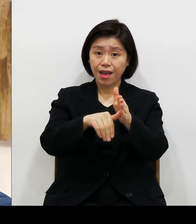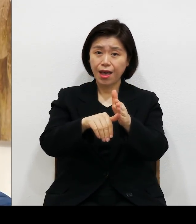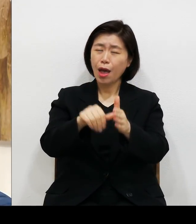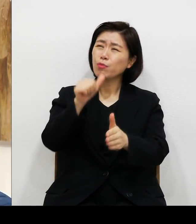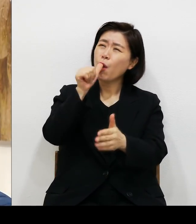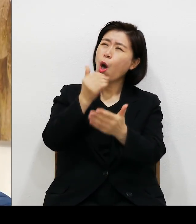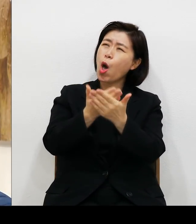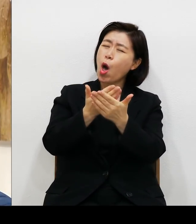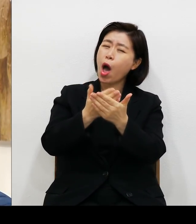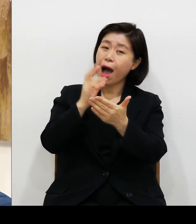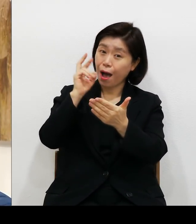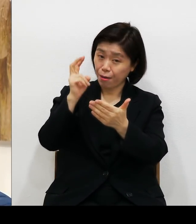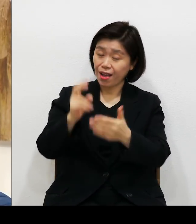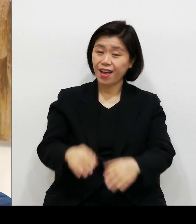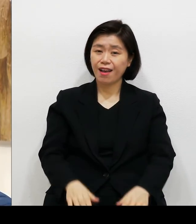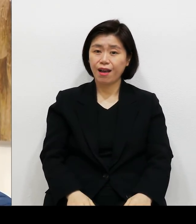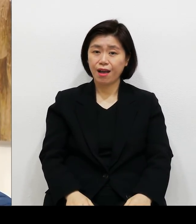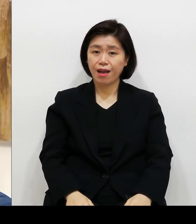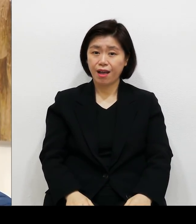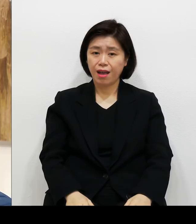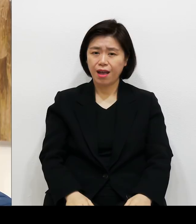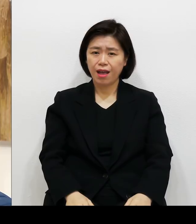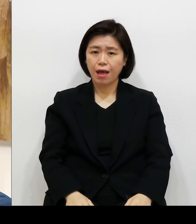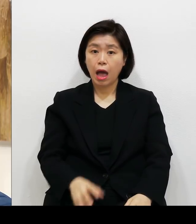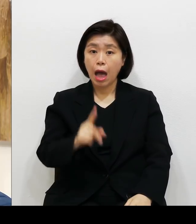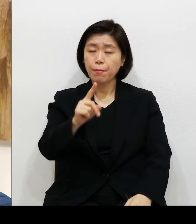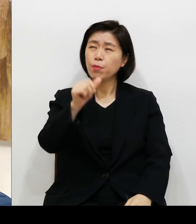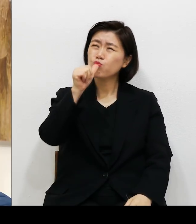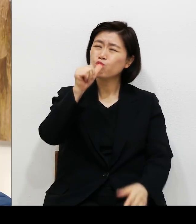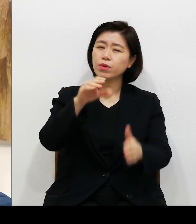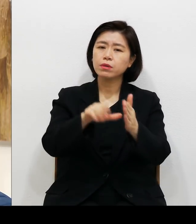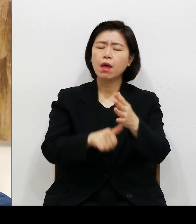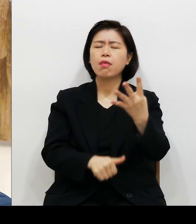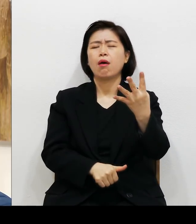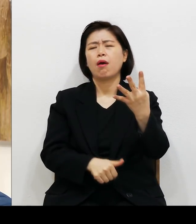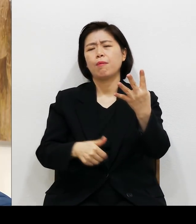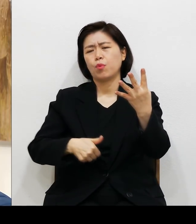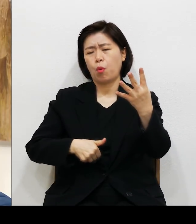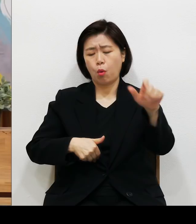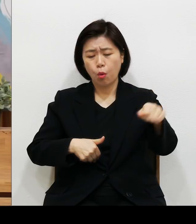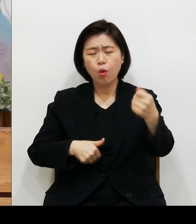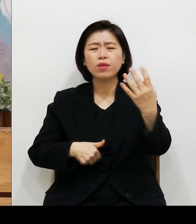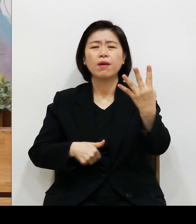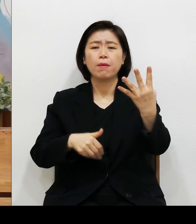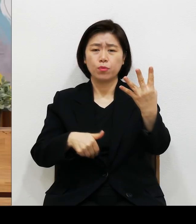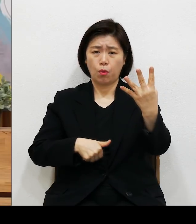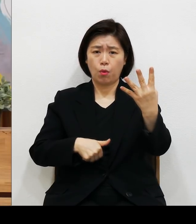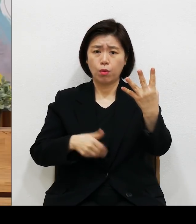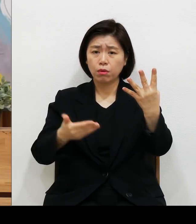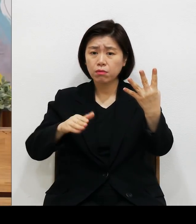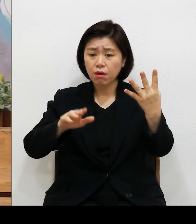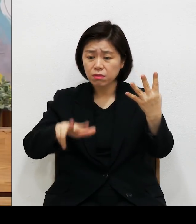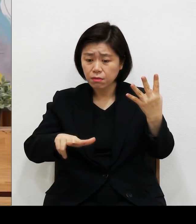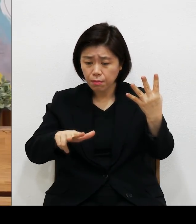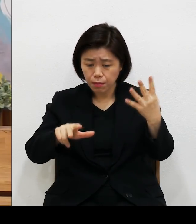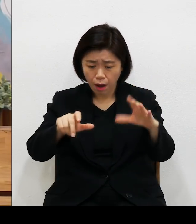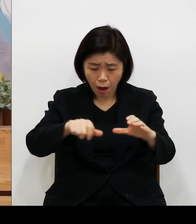밥을 달라고 할 텐데 얘한테는 분유가 4스푼이 필요한데 한 스푼만 있는 거잖아요.